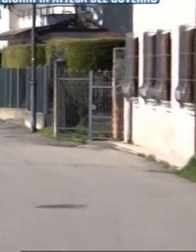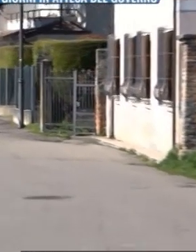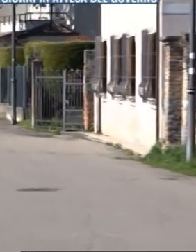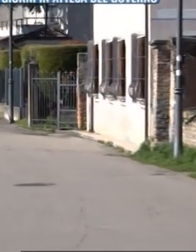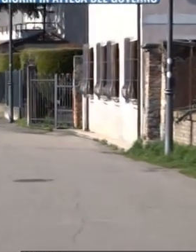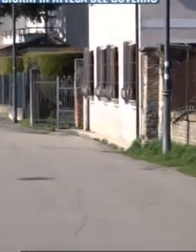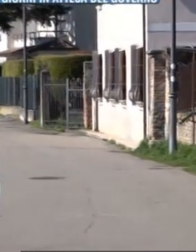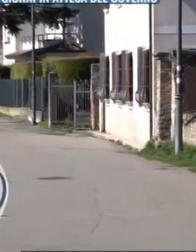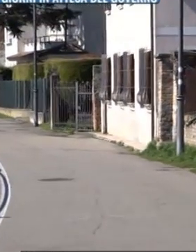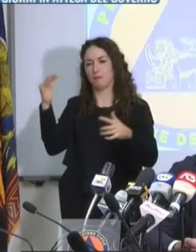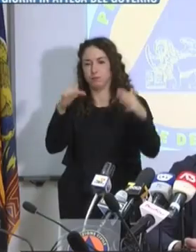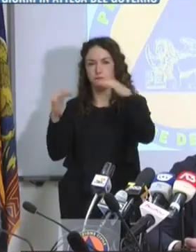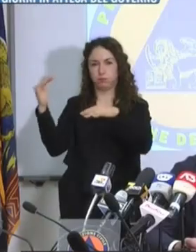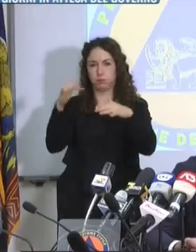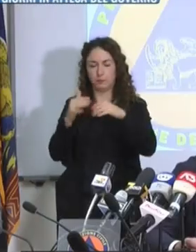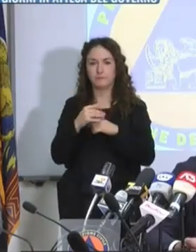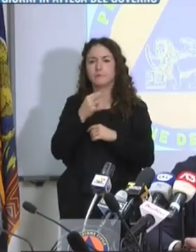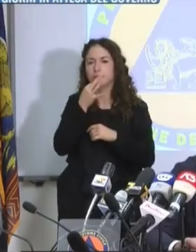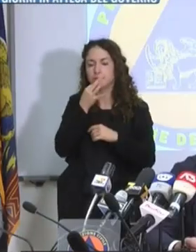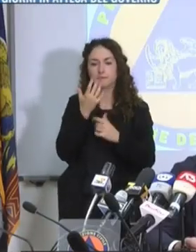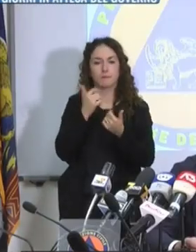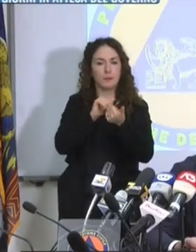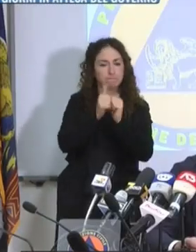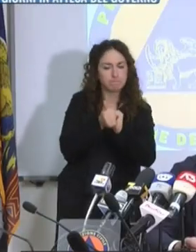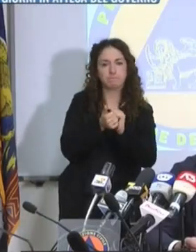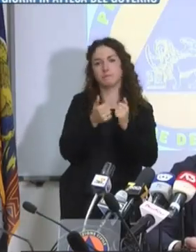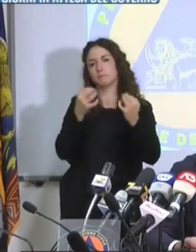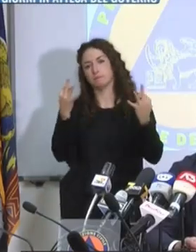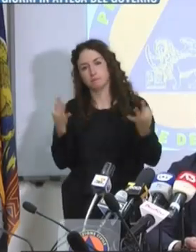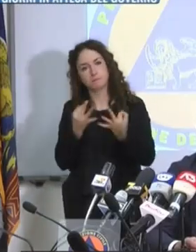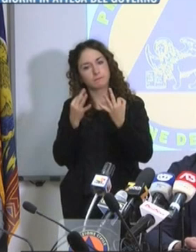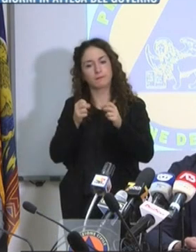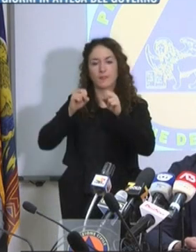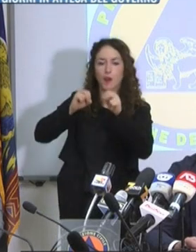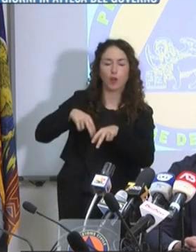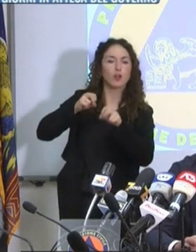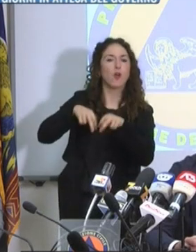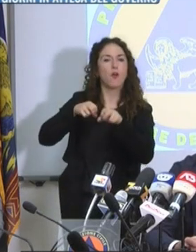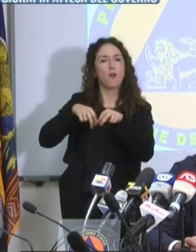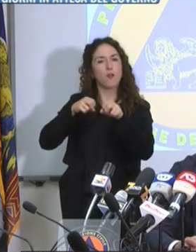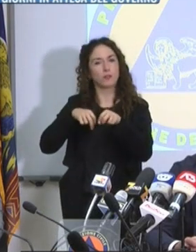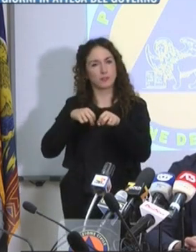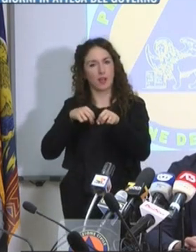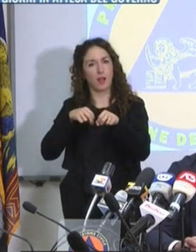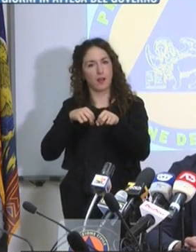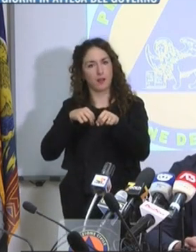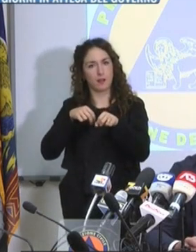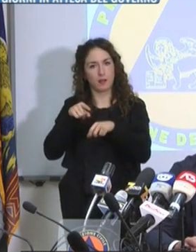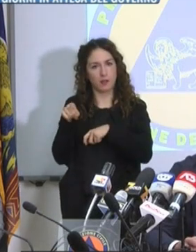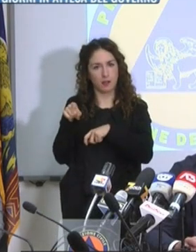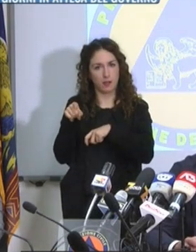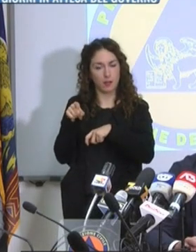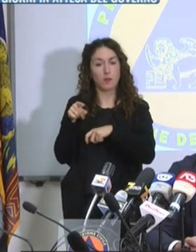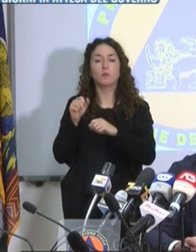città e località turistiche e l'attività motoria la passeggiata la corsetta e si vanno a fare